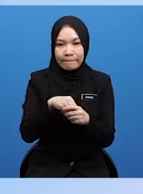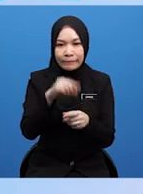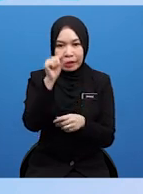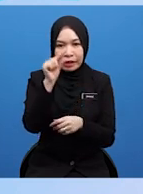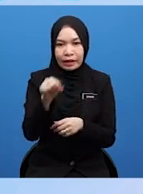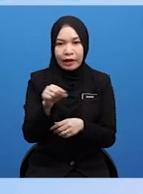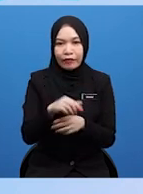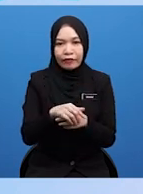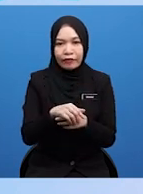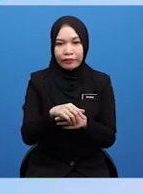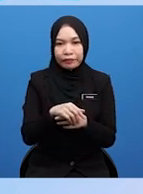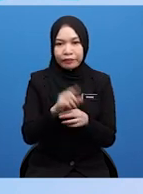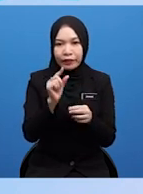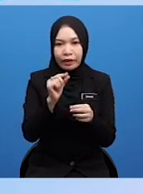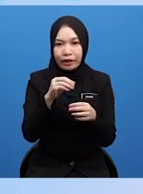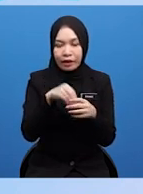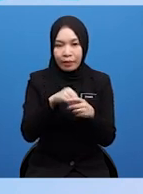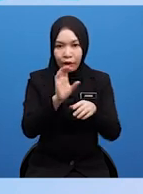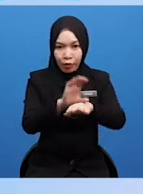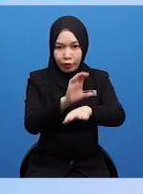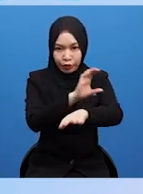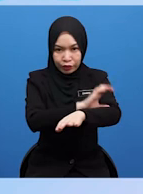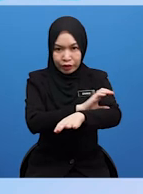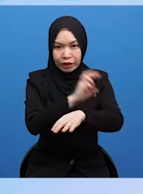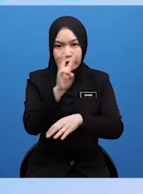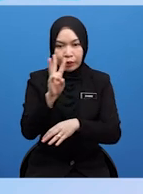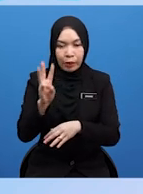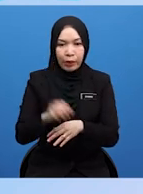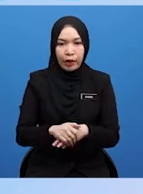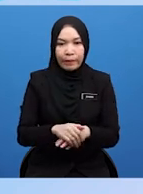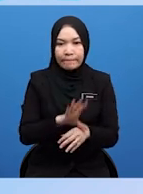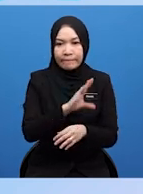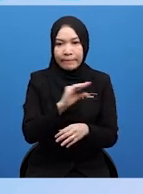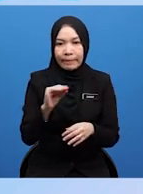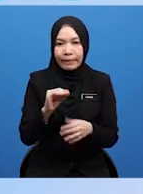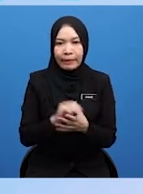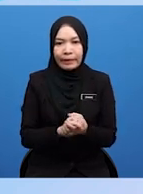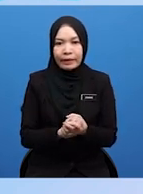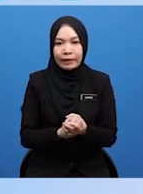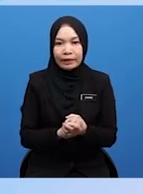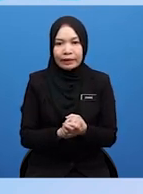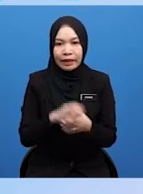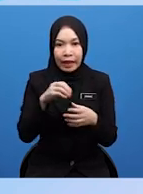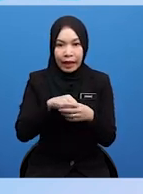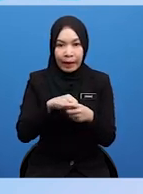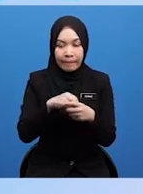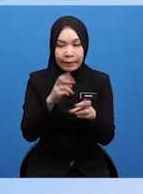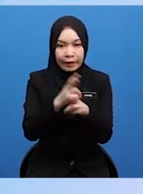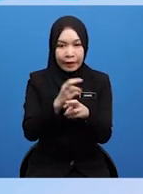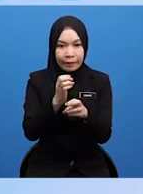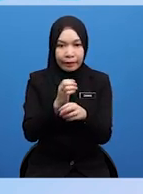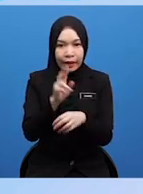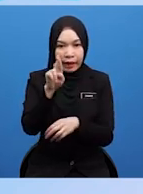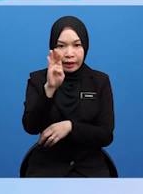laman web bidang rekabentuk teknologi industri seremig